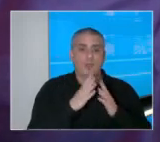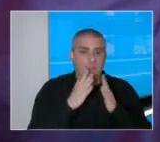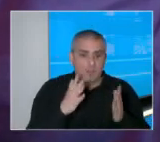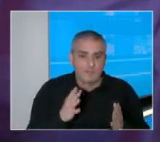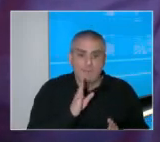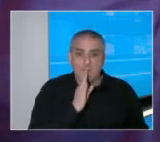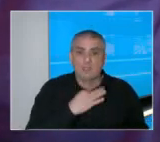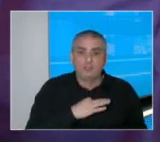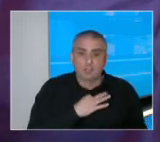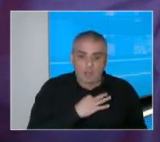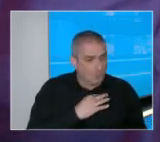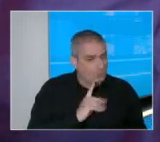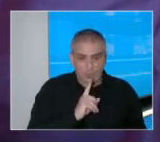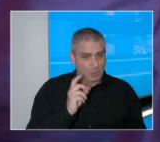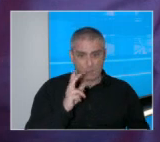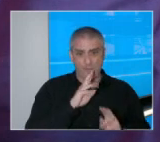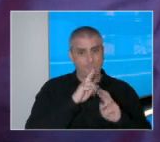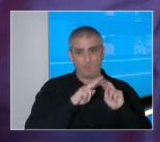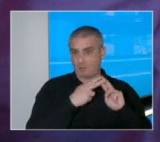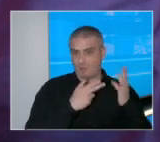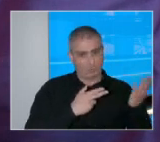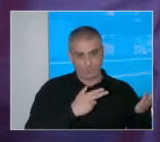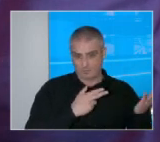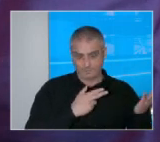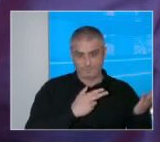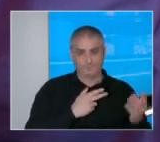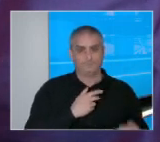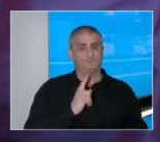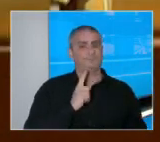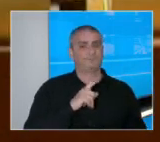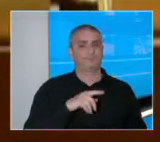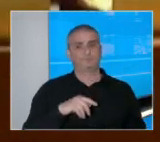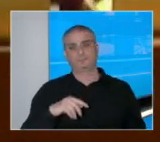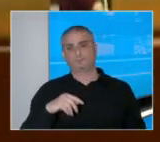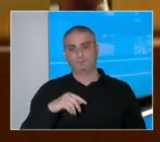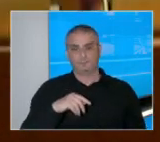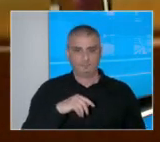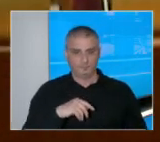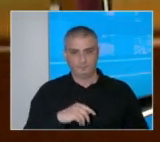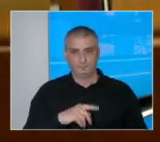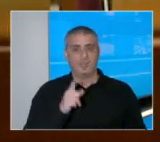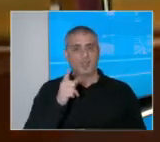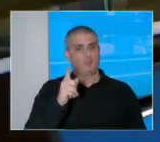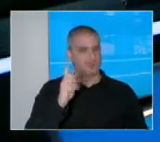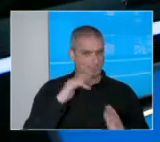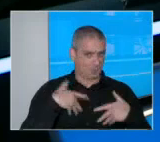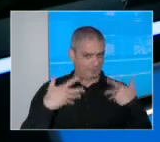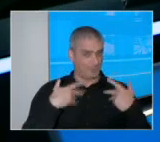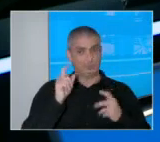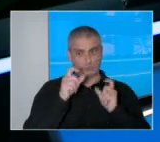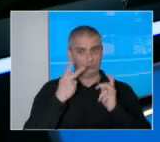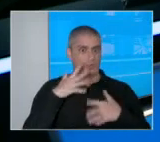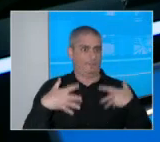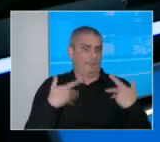היא בעיה שלנו, היא לא בעיה בינלאומית. ברור, ברור לחלוטין. אבל יאיר גולן, פחות מתרגש מה-ICC. אתה פחות מתרגש, ויש אנשים